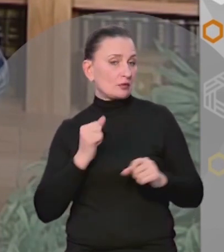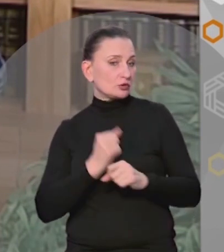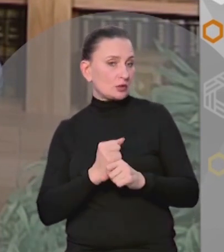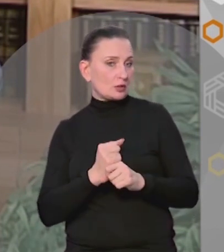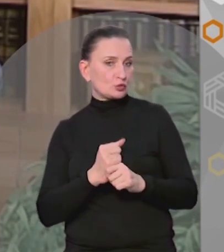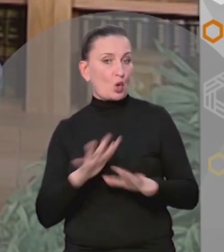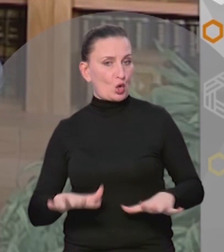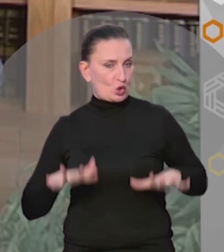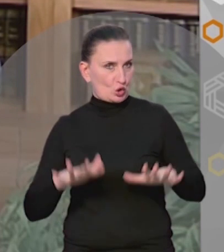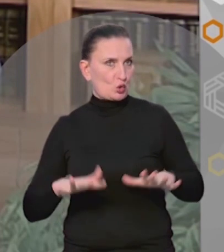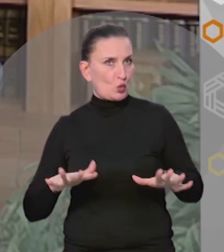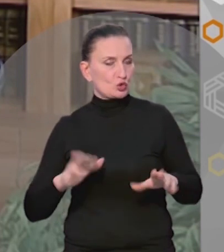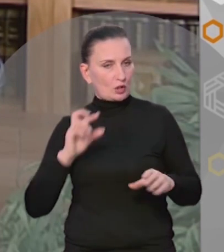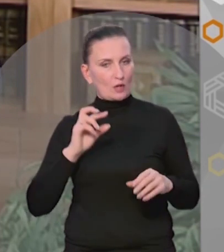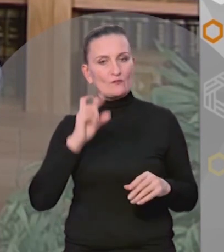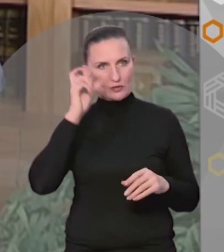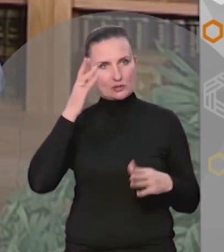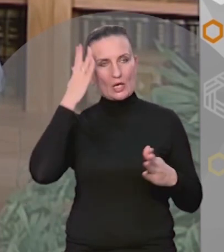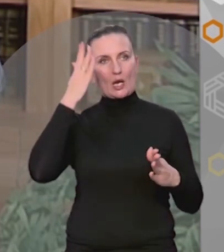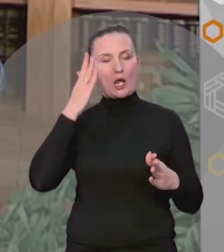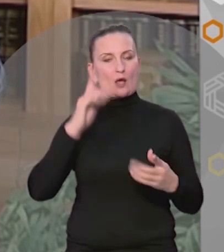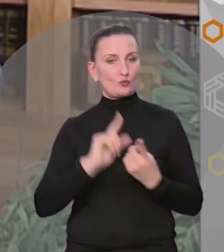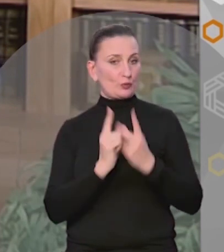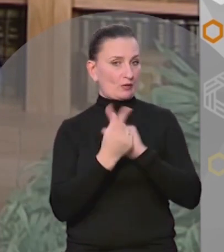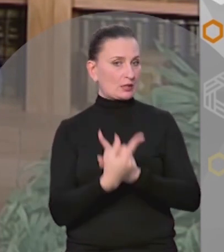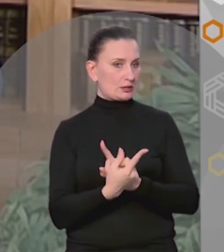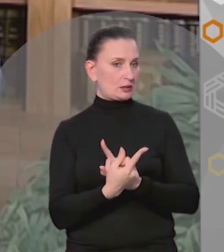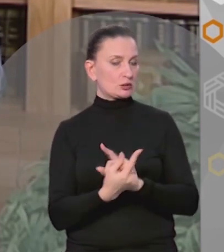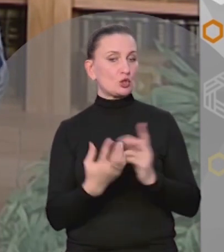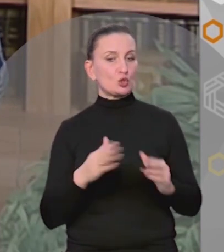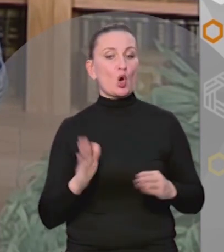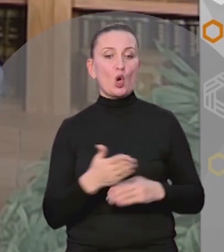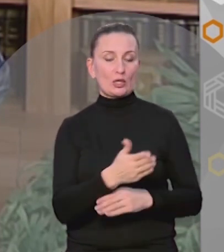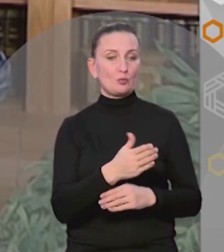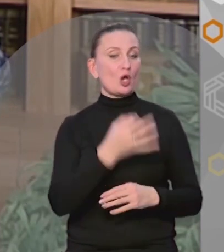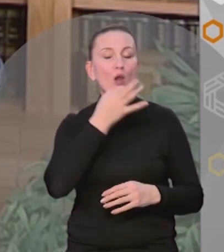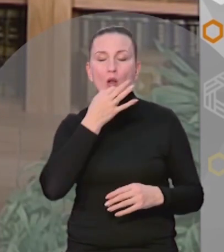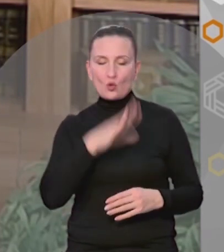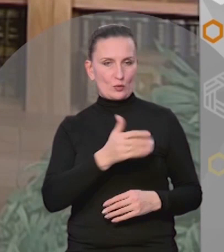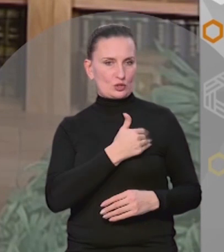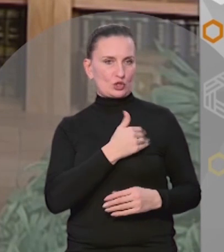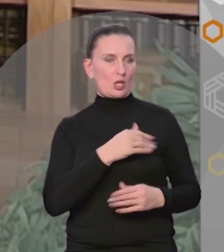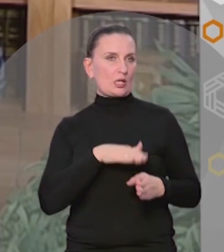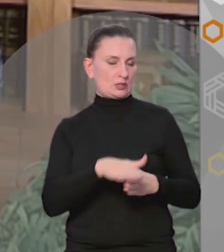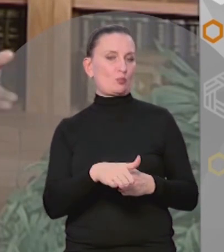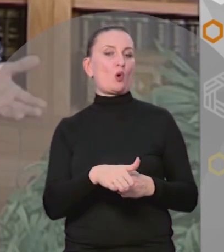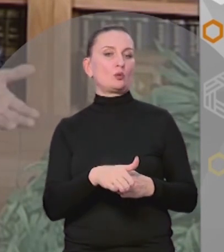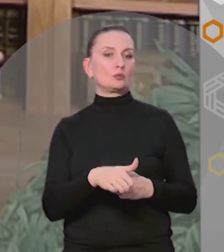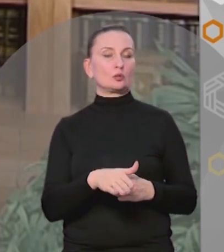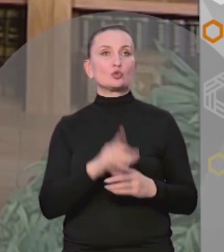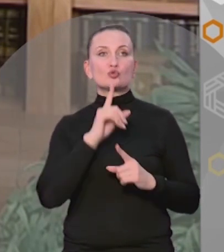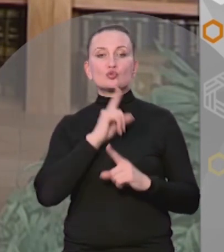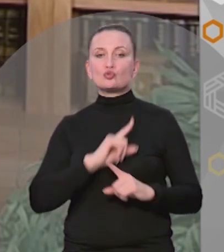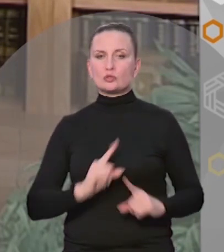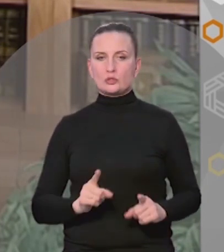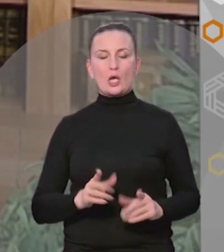то лягушка в царевну превратится, то рыбка любые желания исполнит. Чудеса